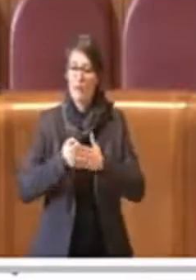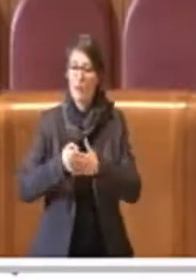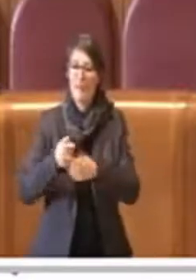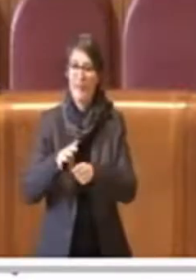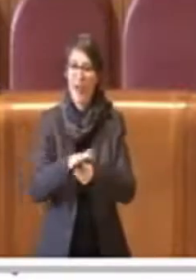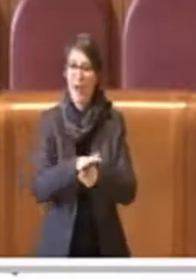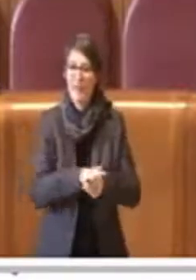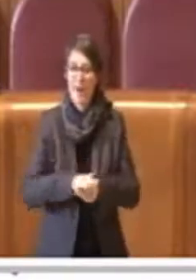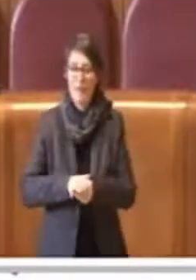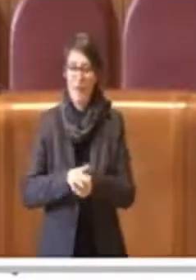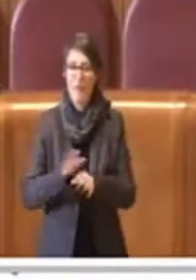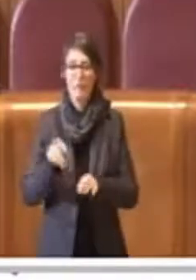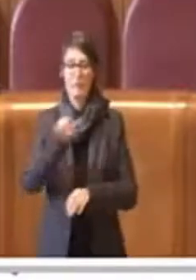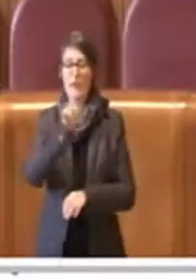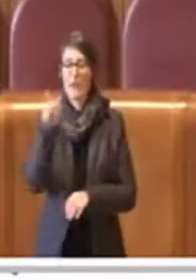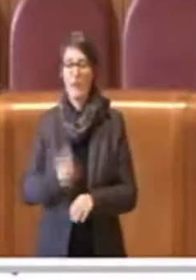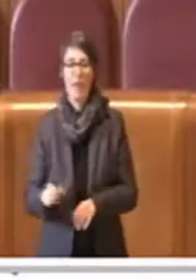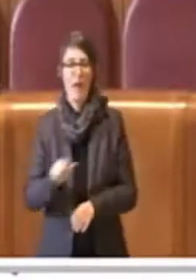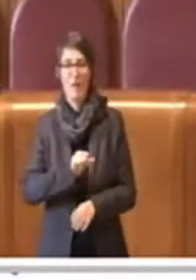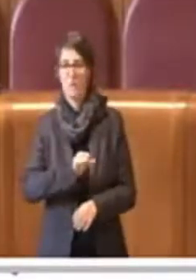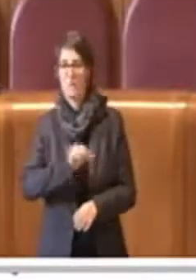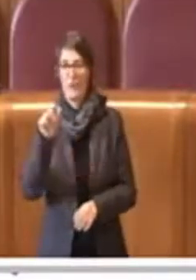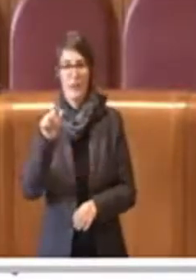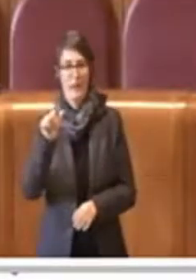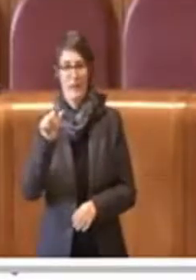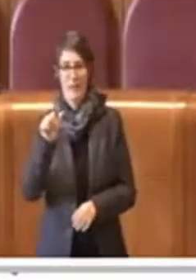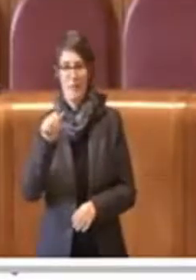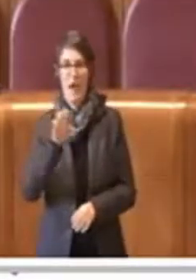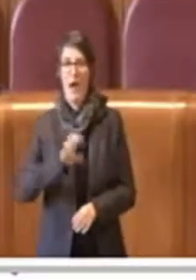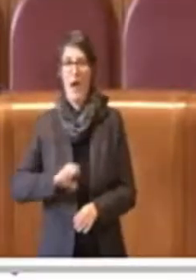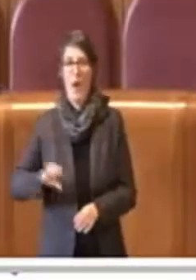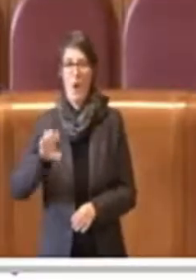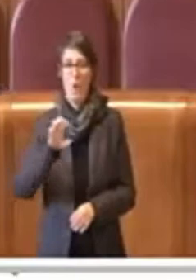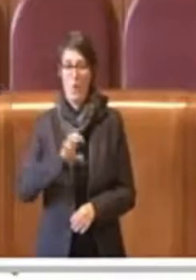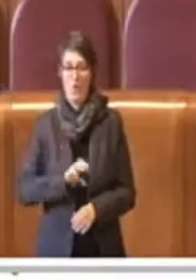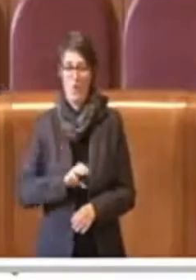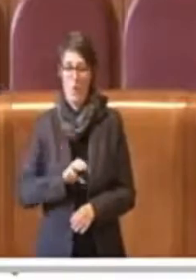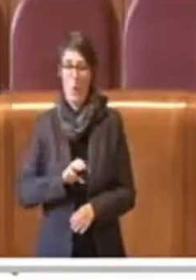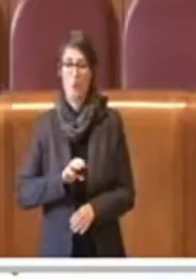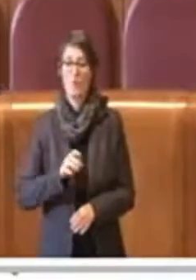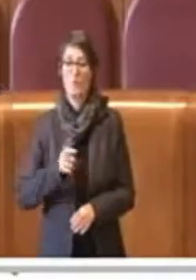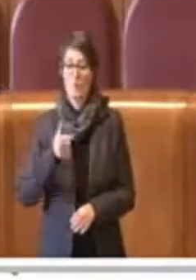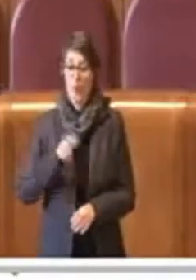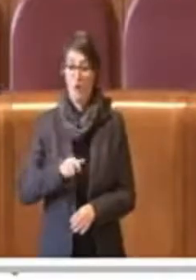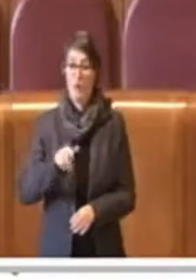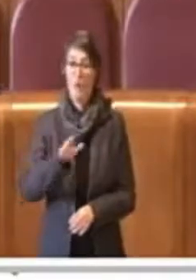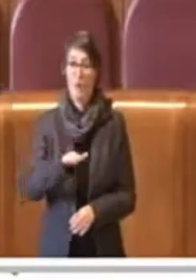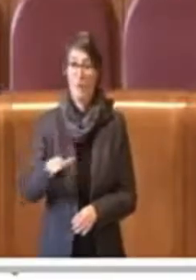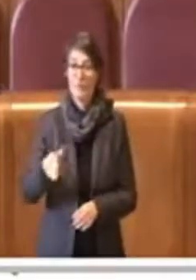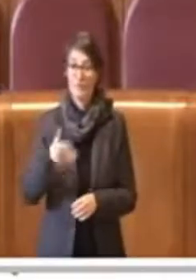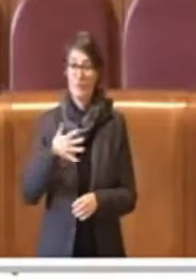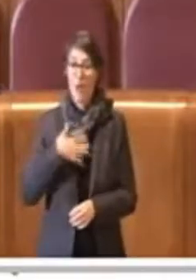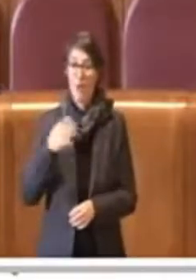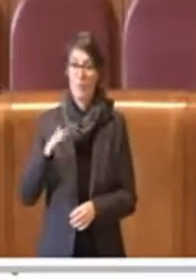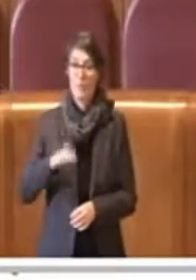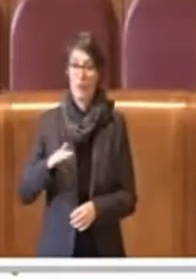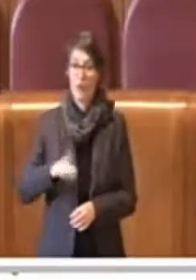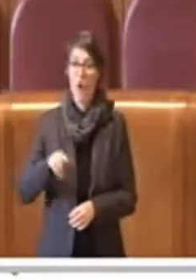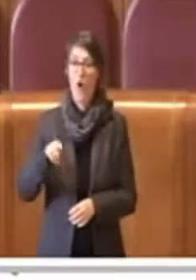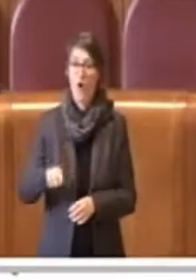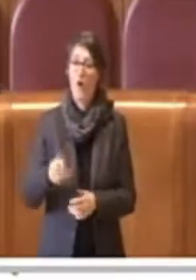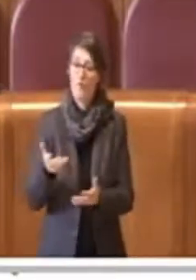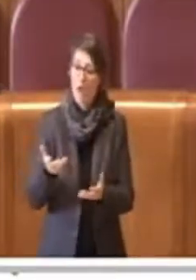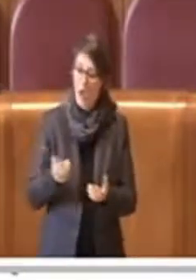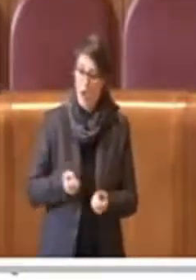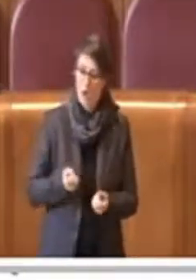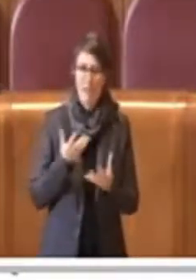primo posto tra i paesi europei, sia per numero di minori accolti, che provengono principalmente